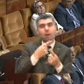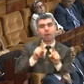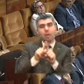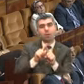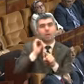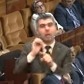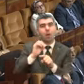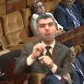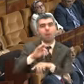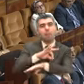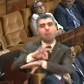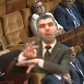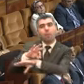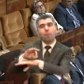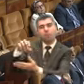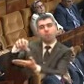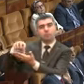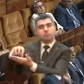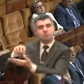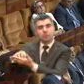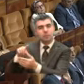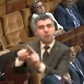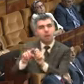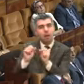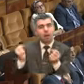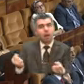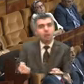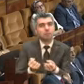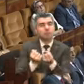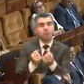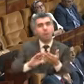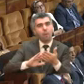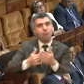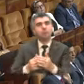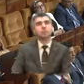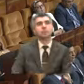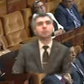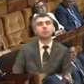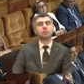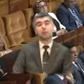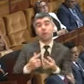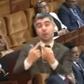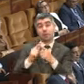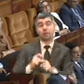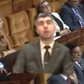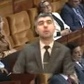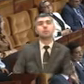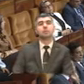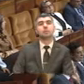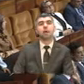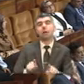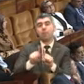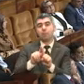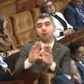المائية، حيث تقوم هذه الأخيرة بتهيئة مخطط توجيهي لكل الأحواض المائية التابعة للتراويب الرأي، لكنها لم